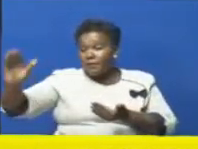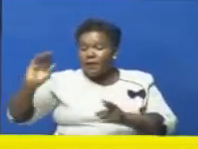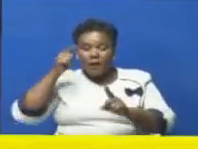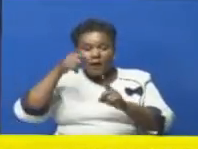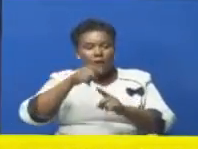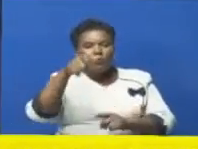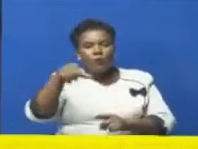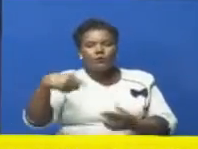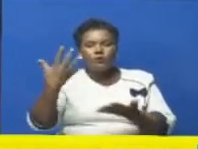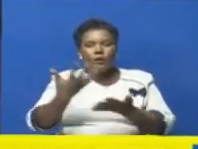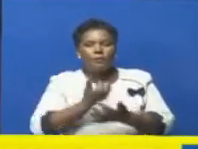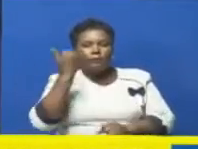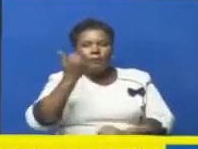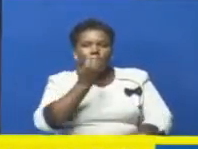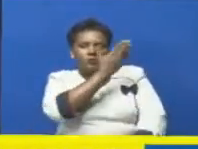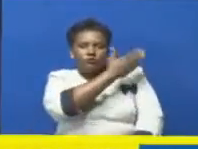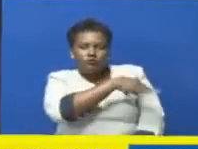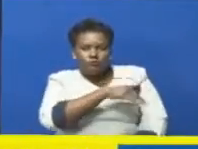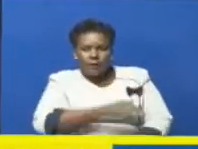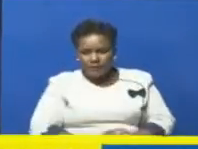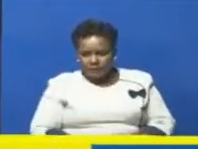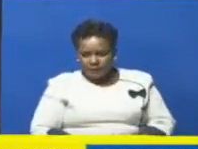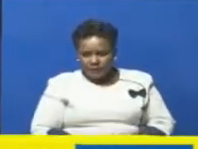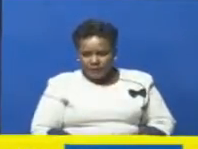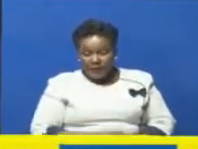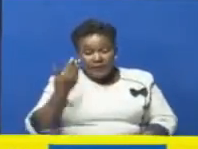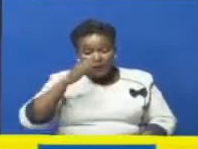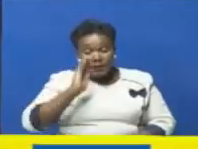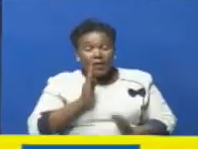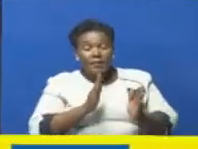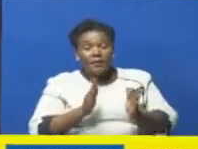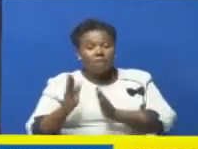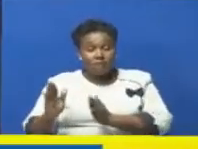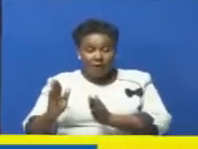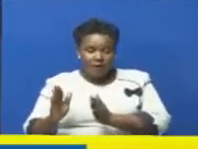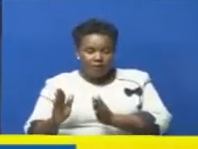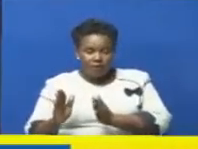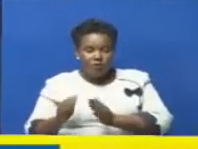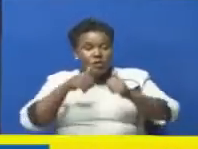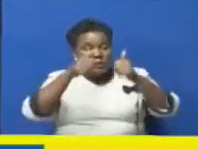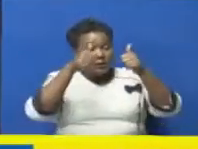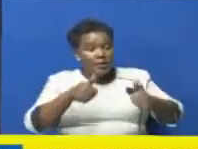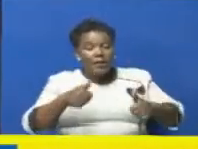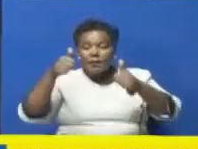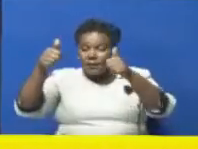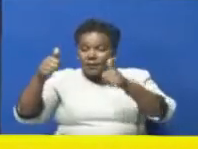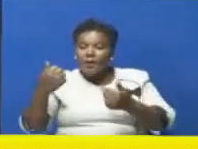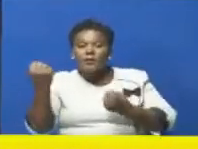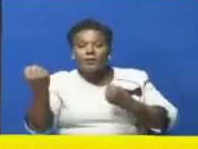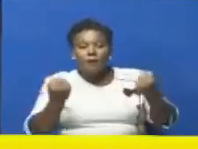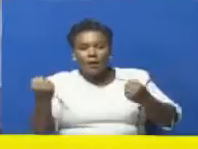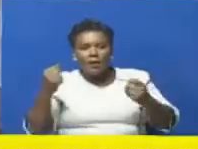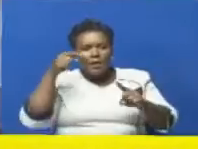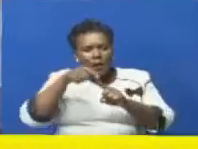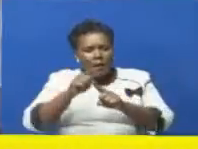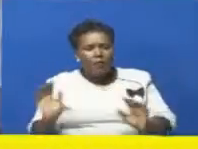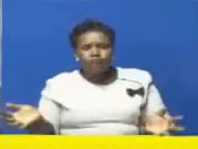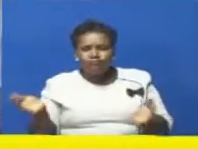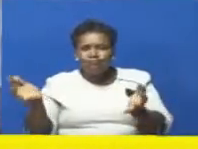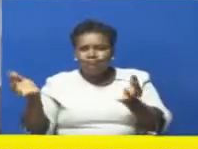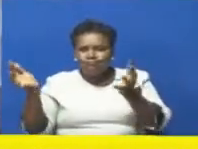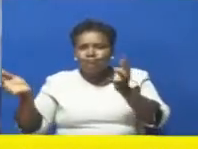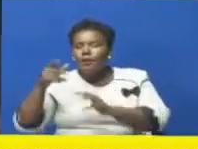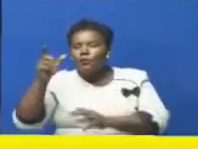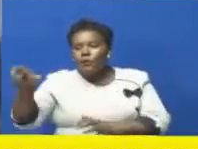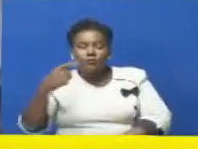hiyo. Tuna mpango wa kupita na gari la matangazo kuzidi kuhamasisha wananchi waweze kuenda kuchanja. And